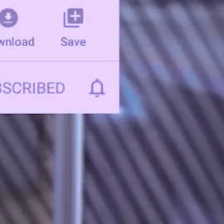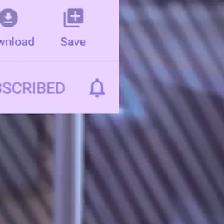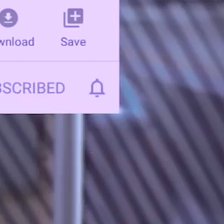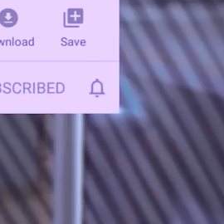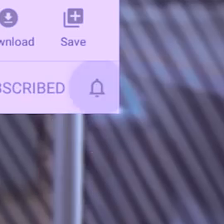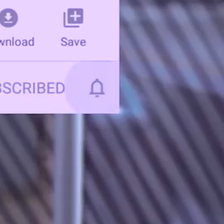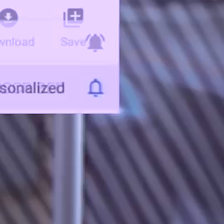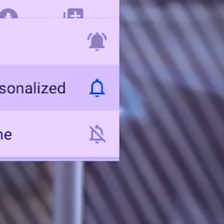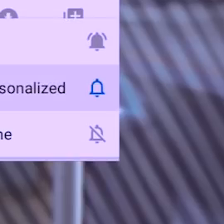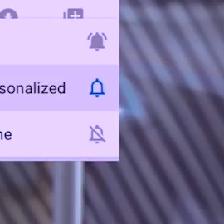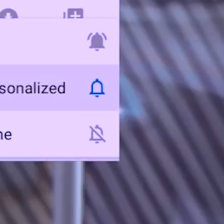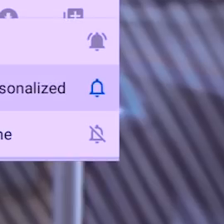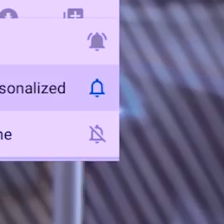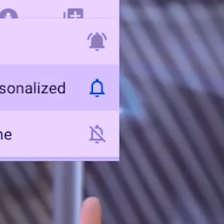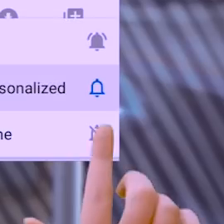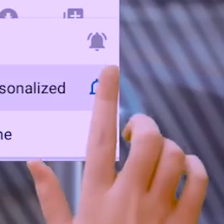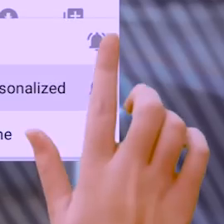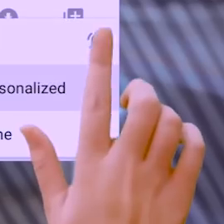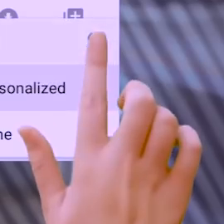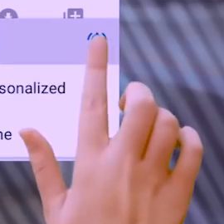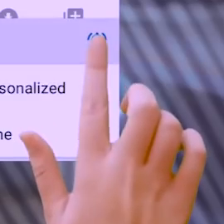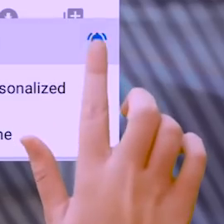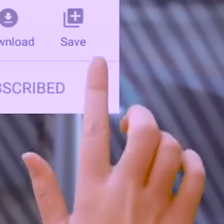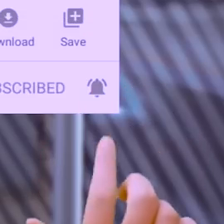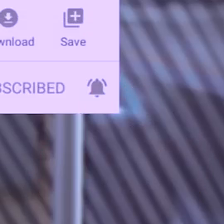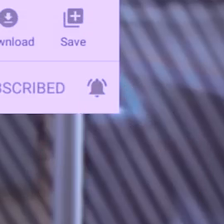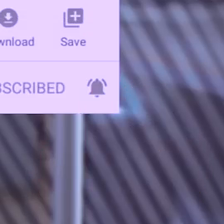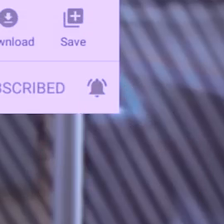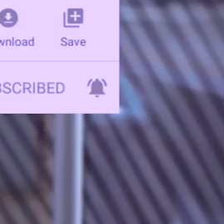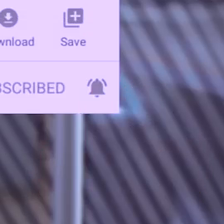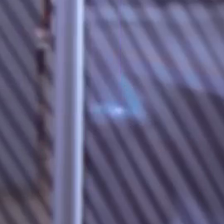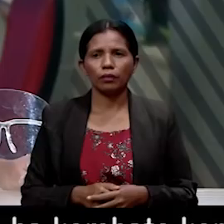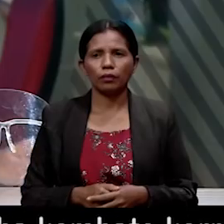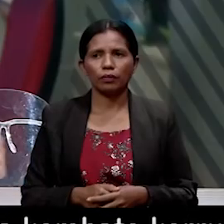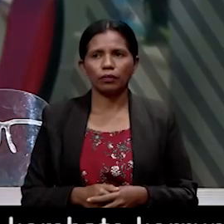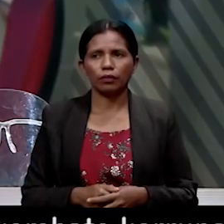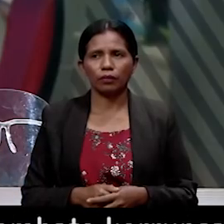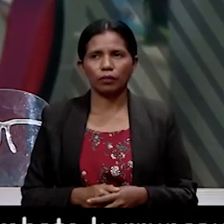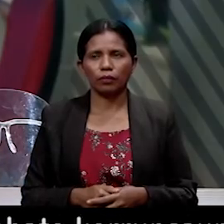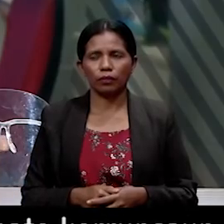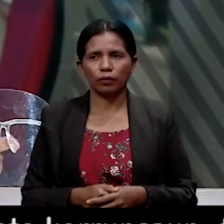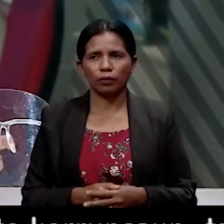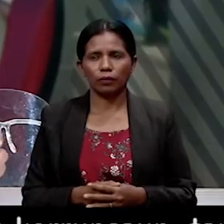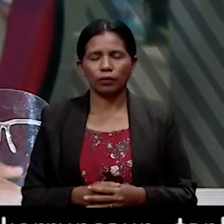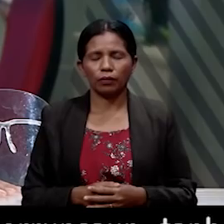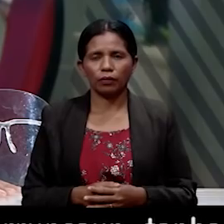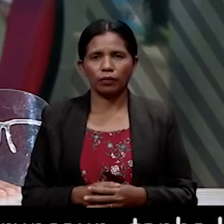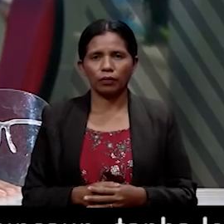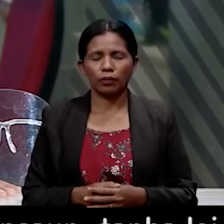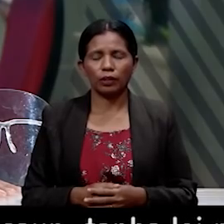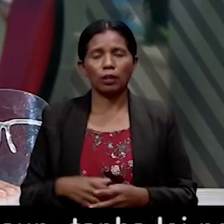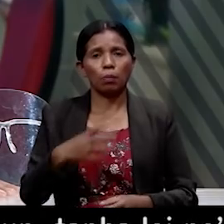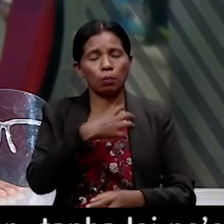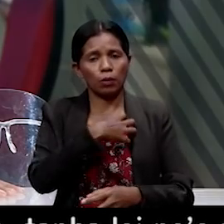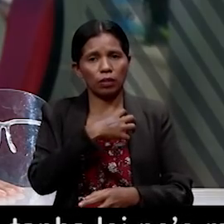no hanehan butang notificação atunune la bele la com informação fon husiami. Unidade Polícia Marítima